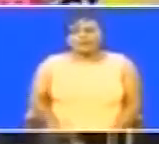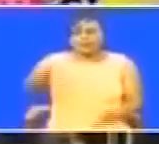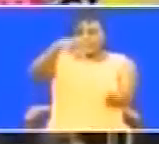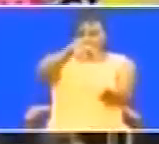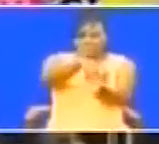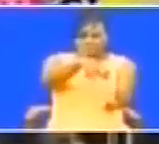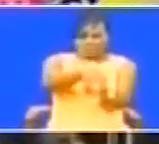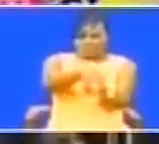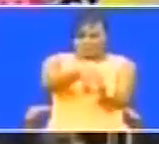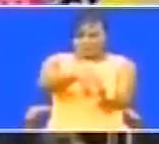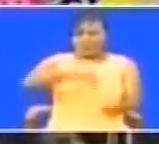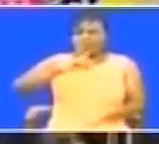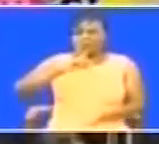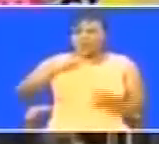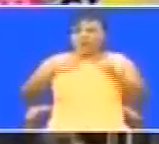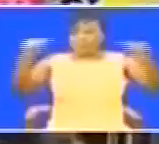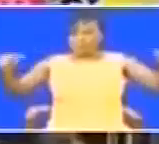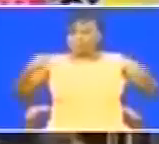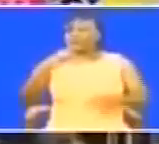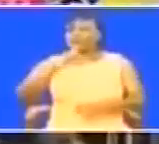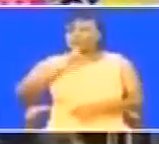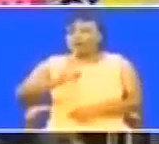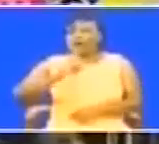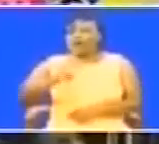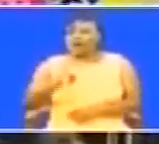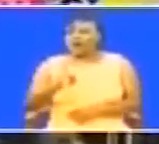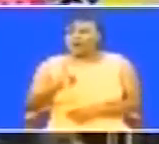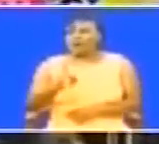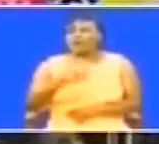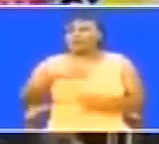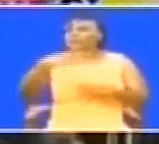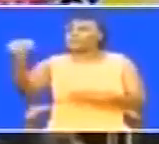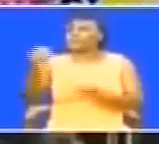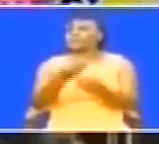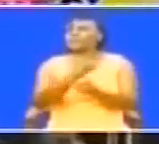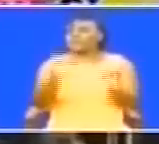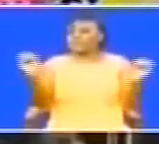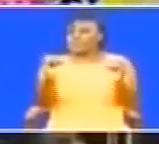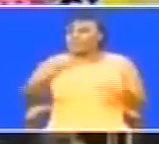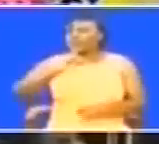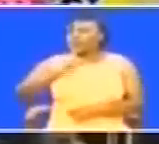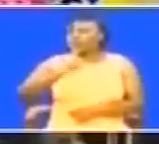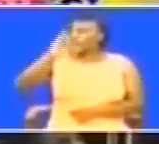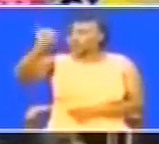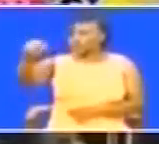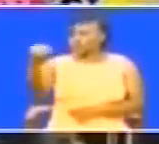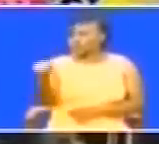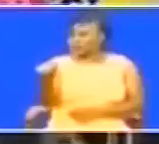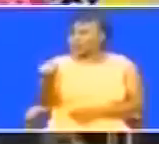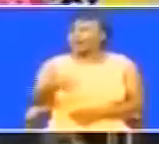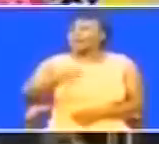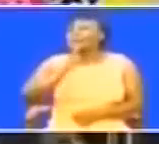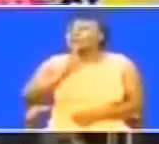Position have warned that we are on the road to nowhere. We warned that the Jubilee is over